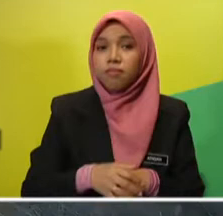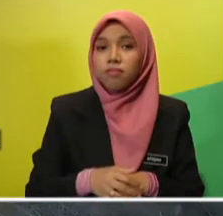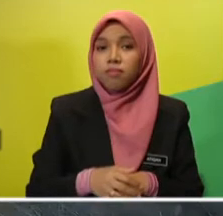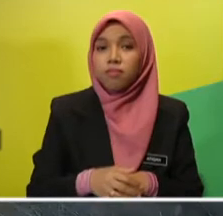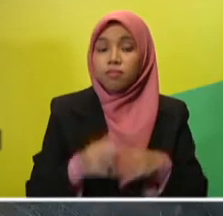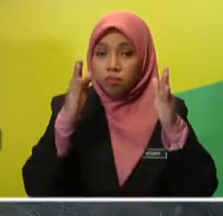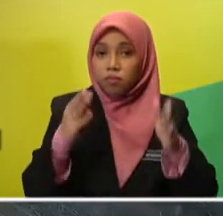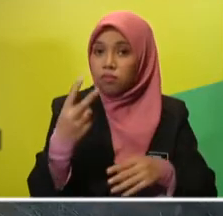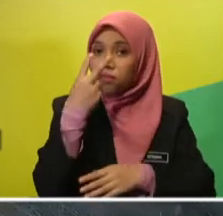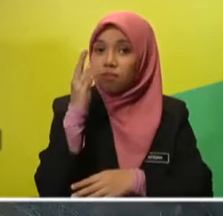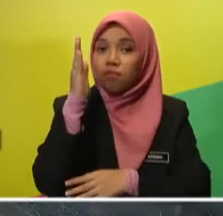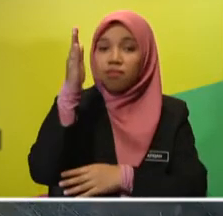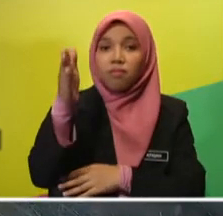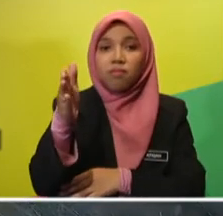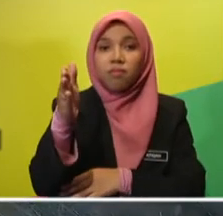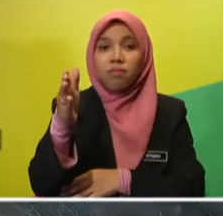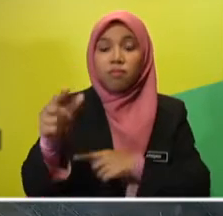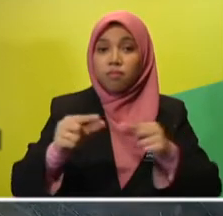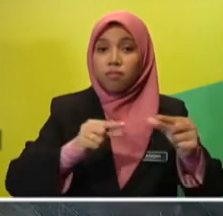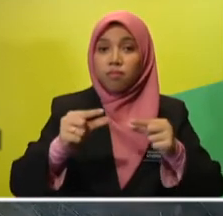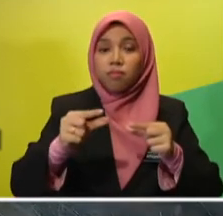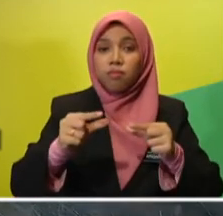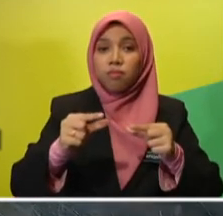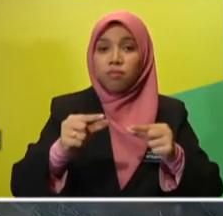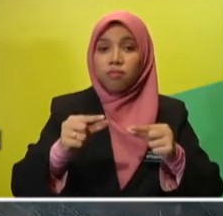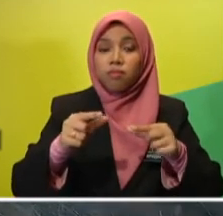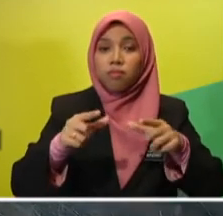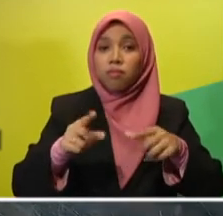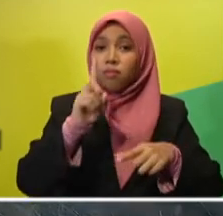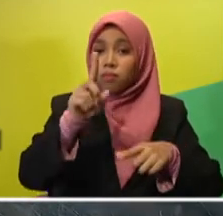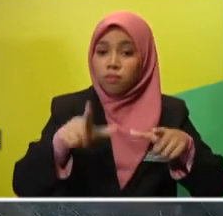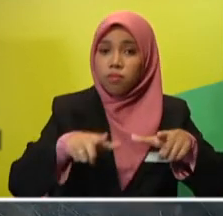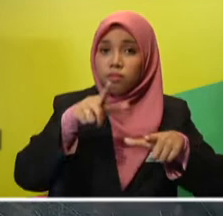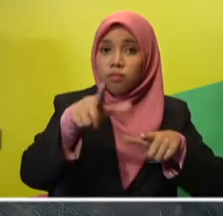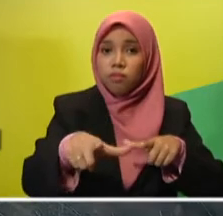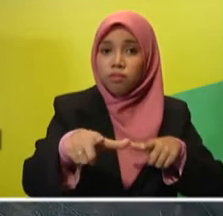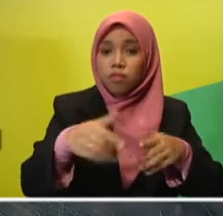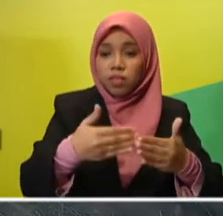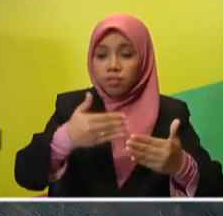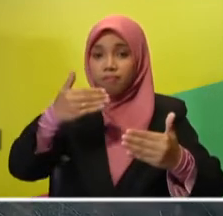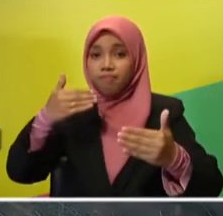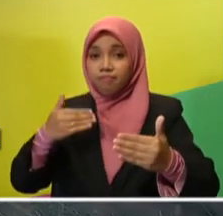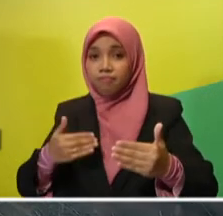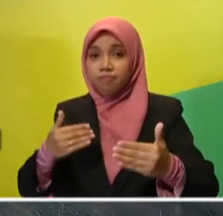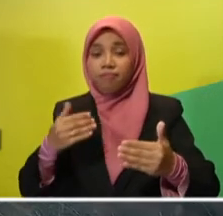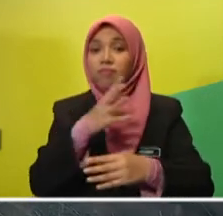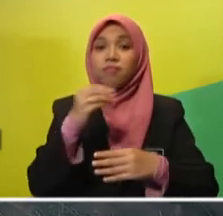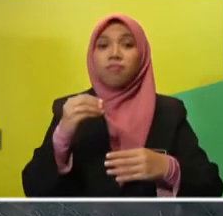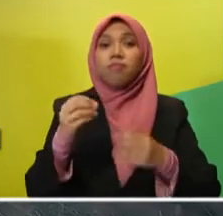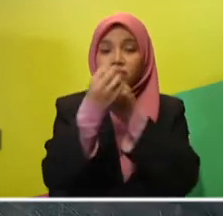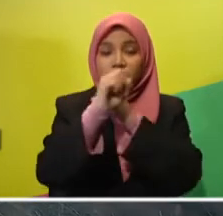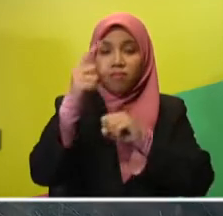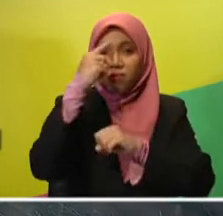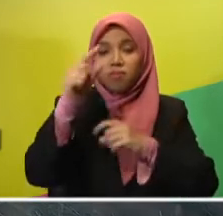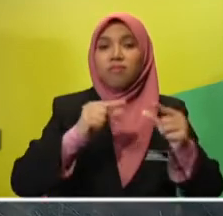klien akan bergerak selangkah, setengah langkah ke belakang. Dan bersedia untuk bergerak.